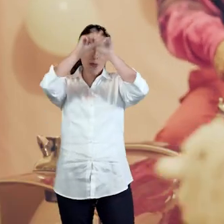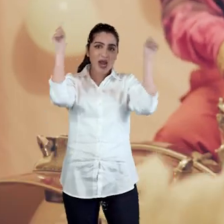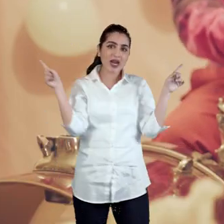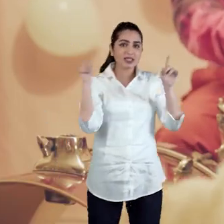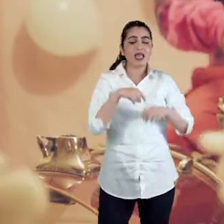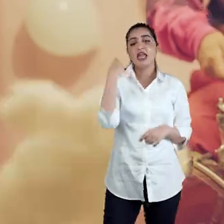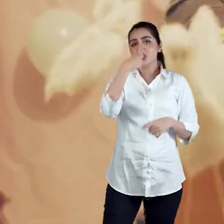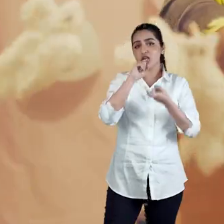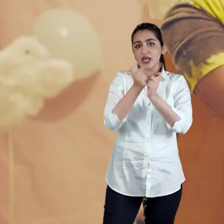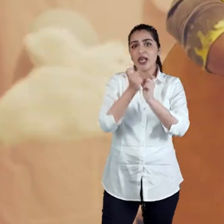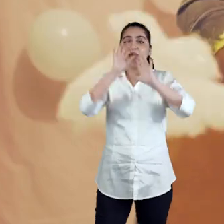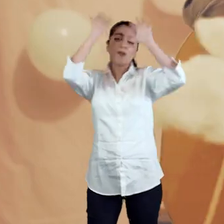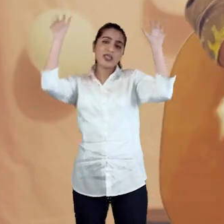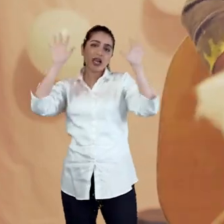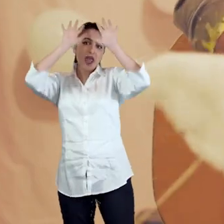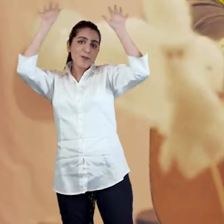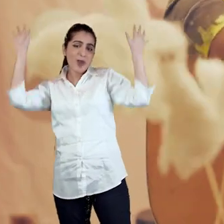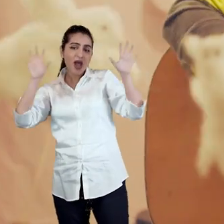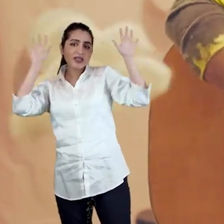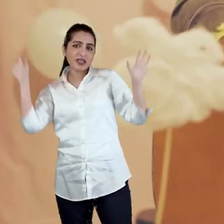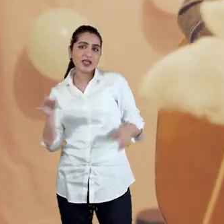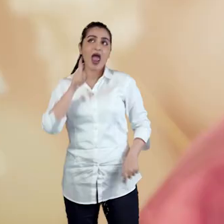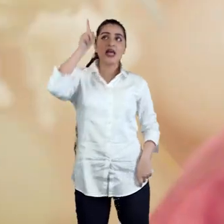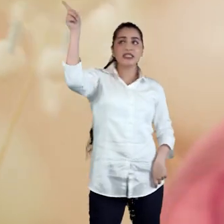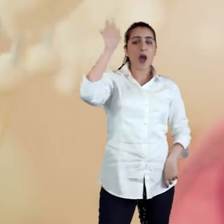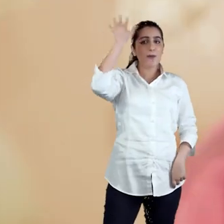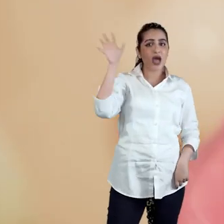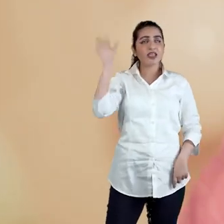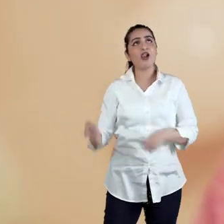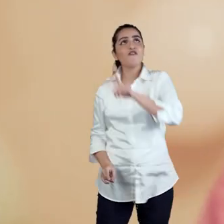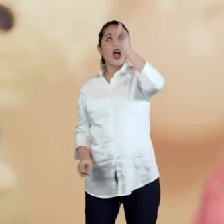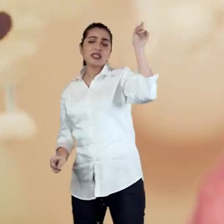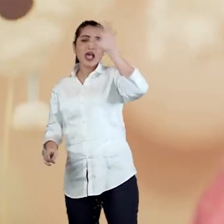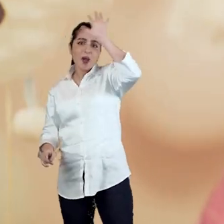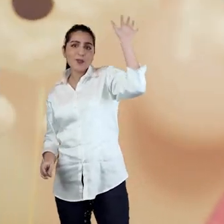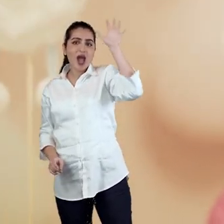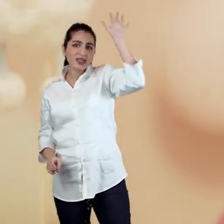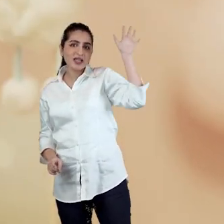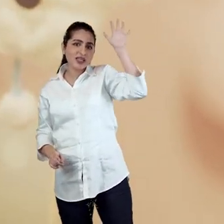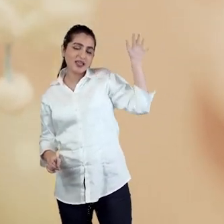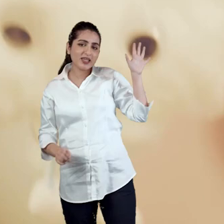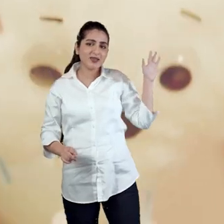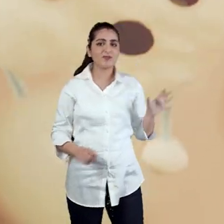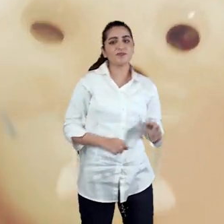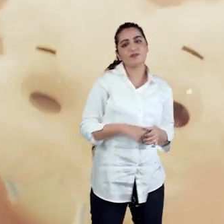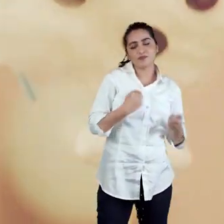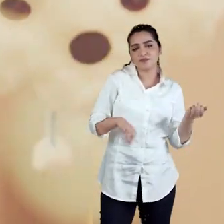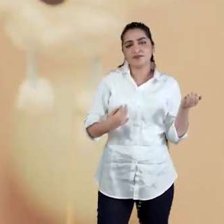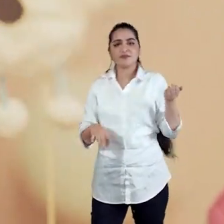के ऊपर कितनी शक्लें बदले बादल, ऐसा बादल वैसा